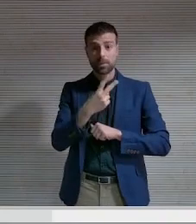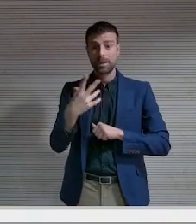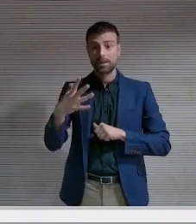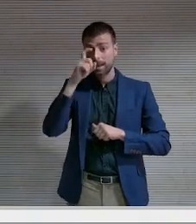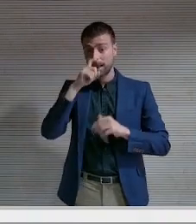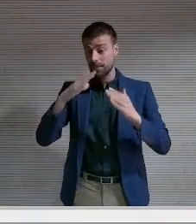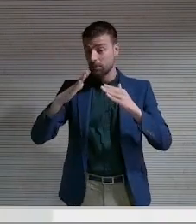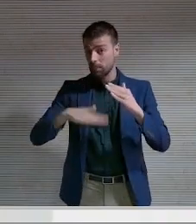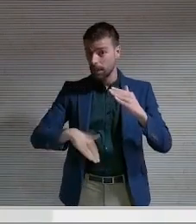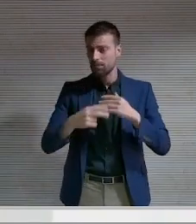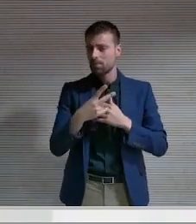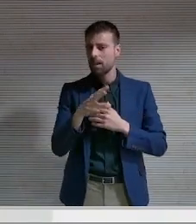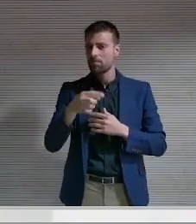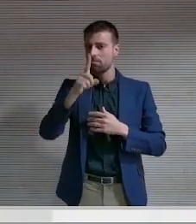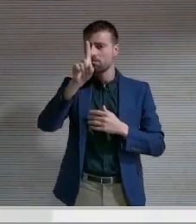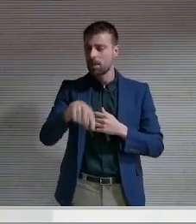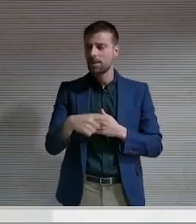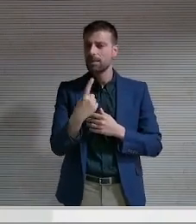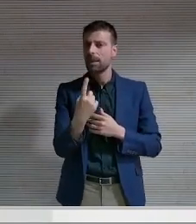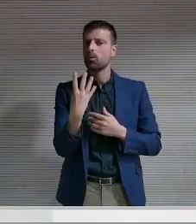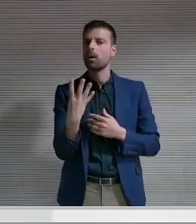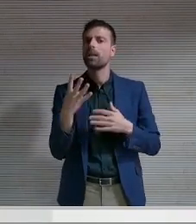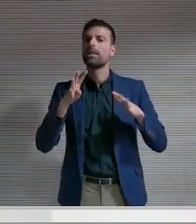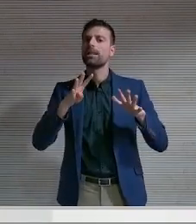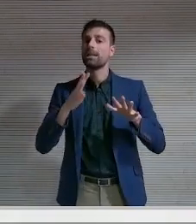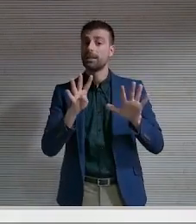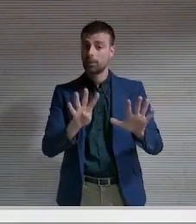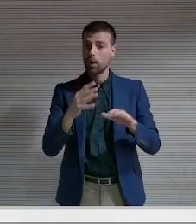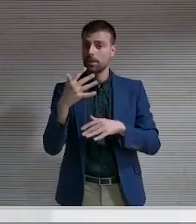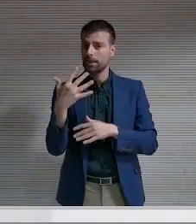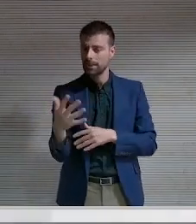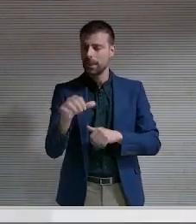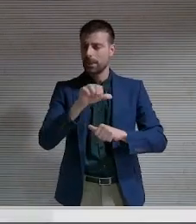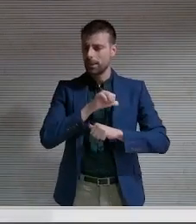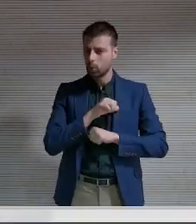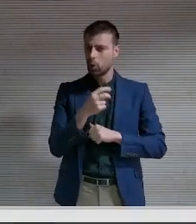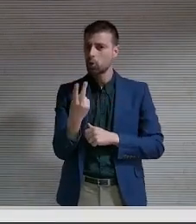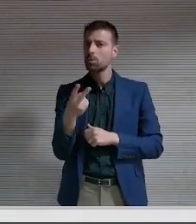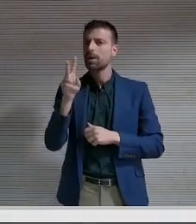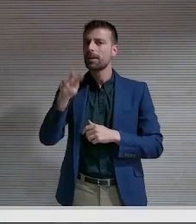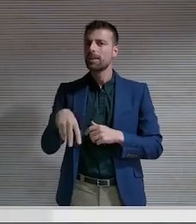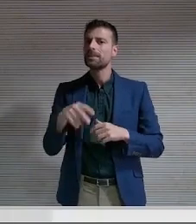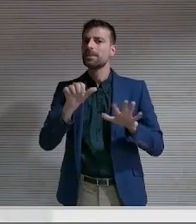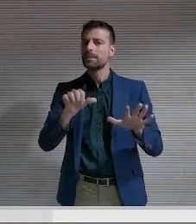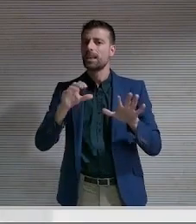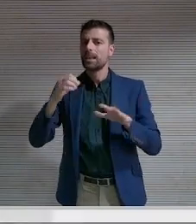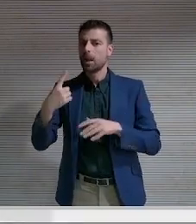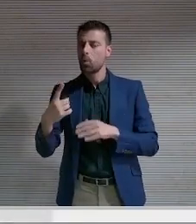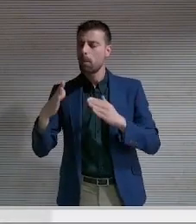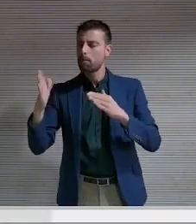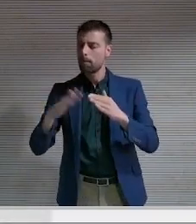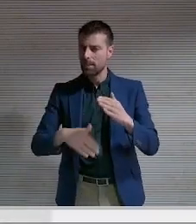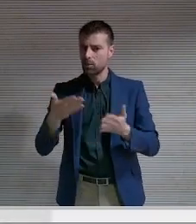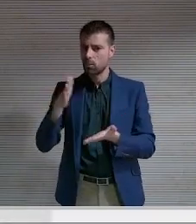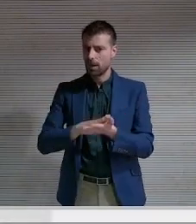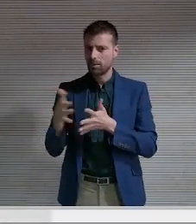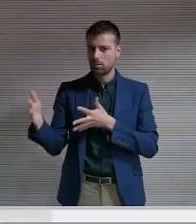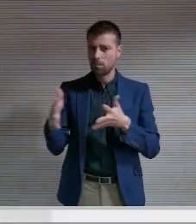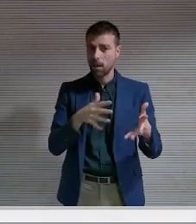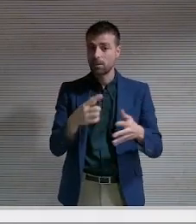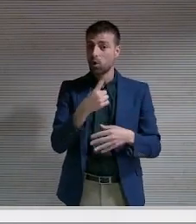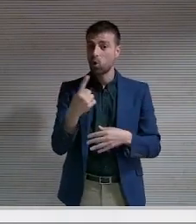menors de 25 anys, són 20.195 persones aturades, 2.661 persones menys que el març,